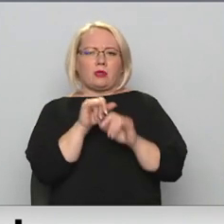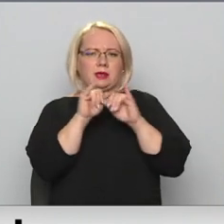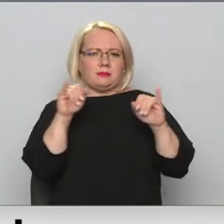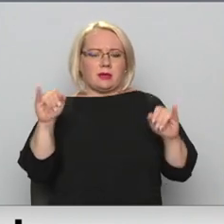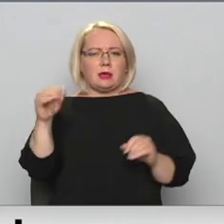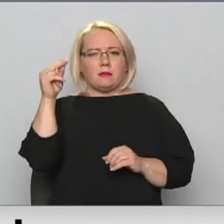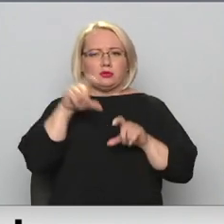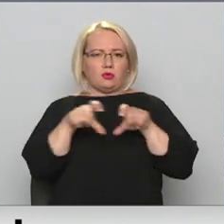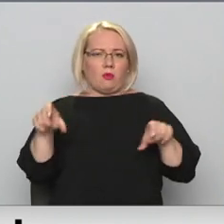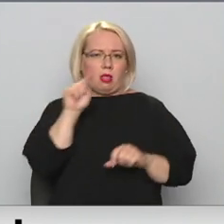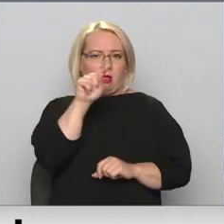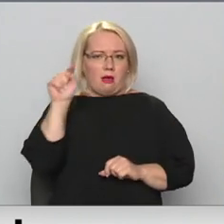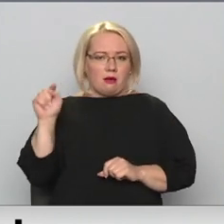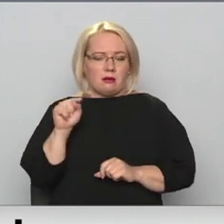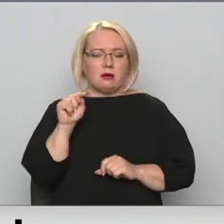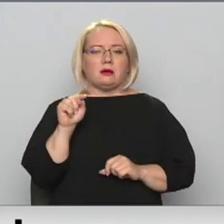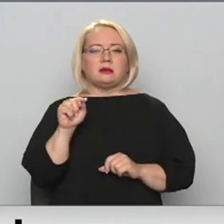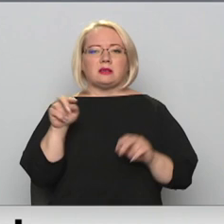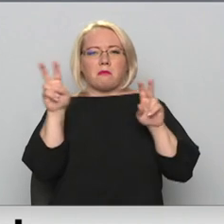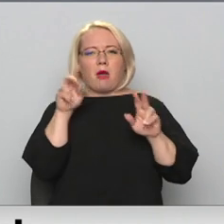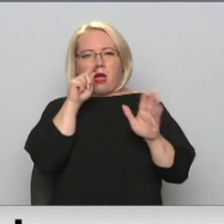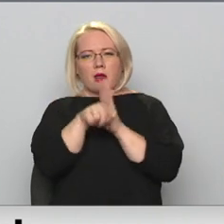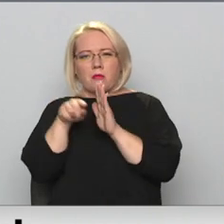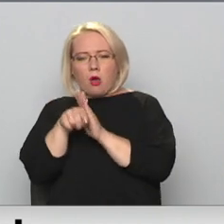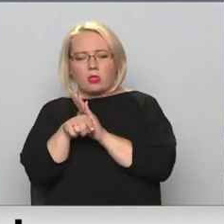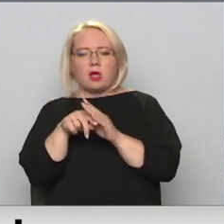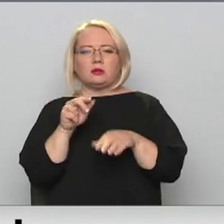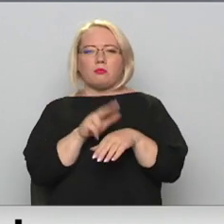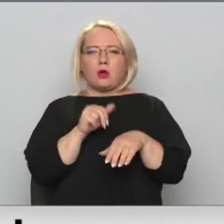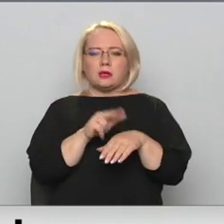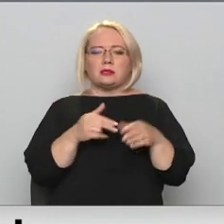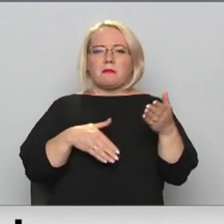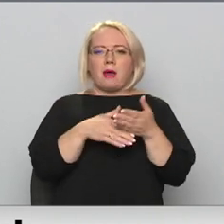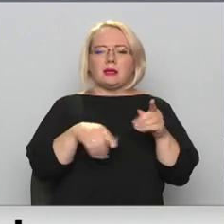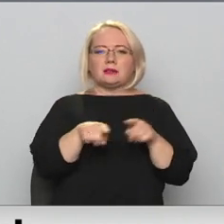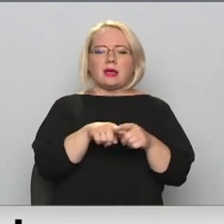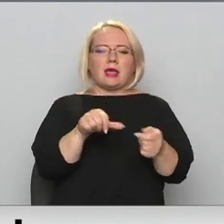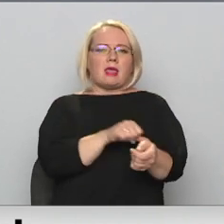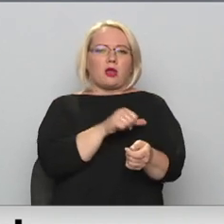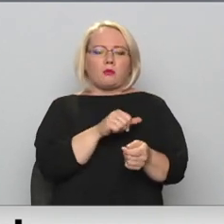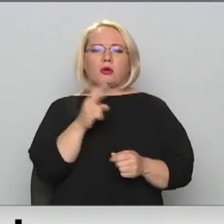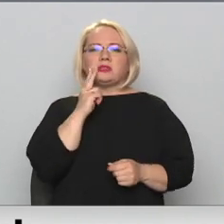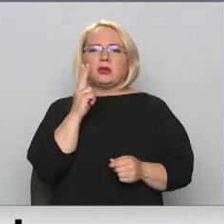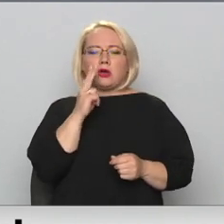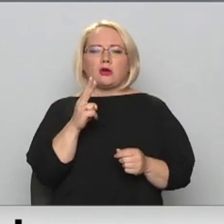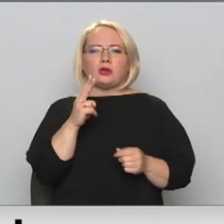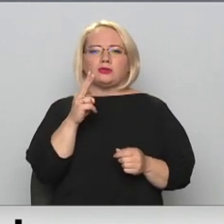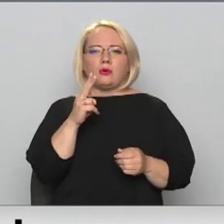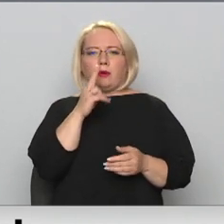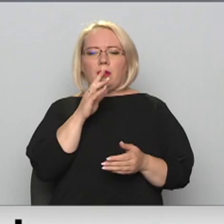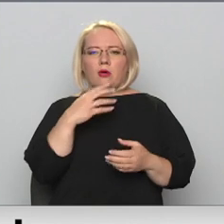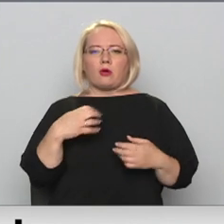izplatību mācību iestādēs. Profilaktiskās pārbaudēs un reidos policistiem palīdz narkomānu un cigarešu kontrabandistu